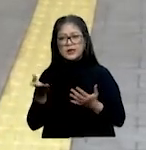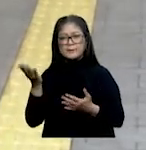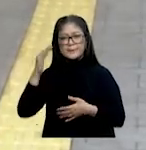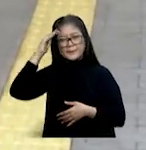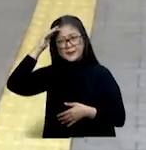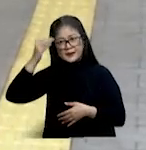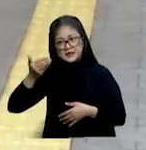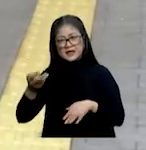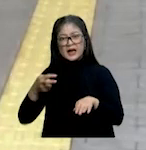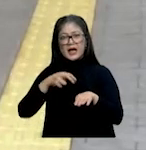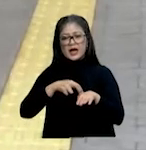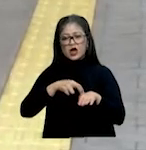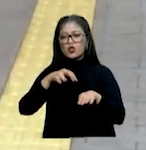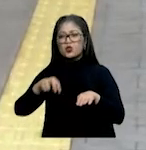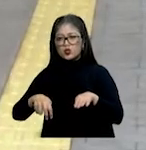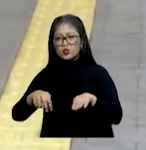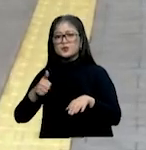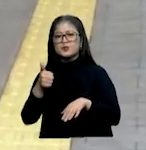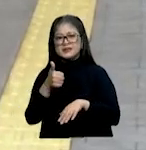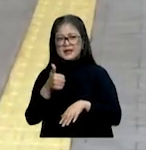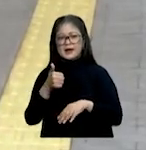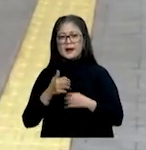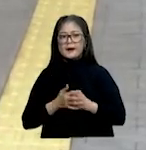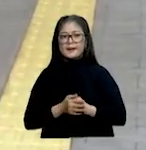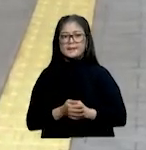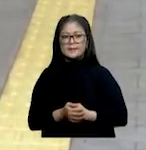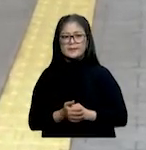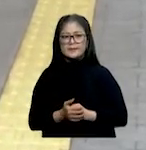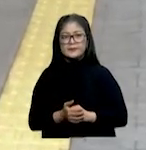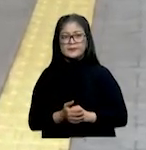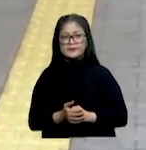stasiun Harjamukti ini. Dari Jakarta, Faisal Nadi Muhammad Hoirudin, iNews, melaporkan.